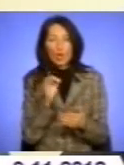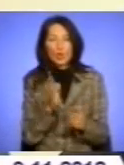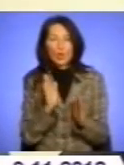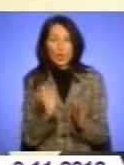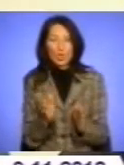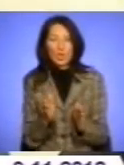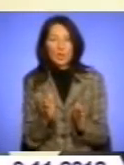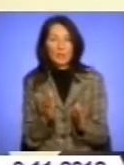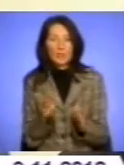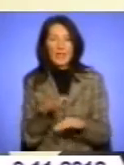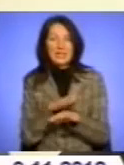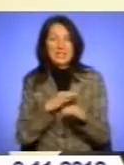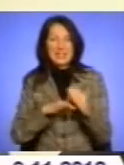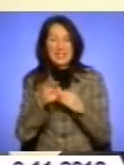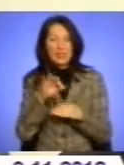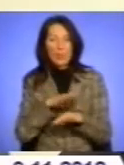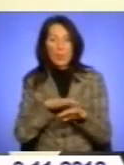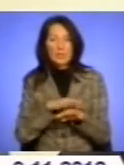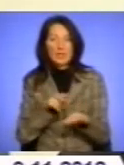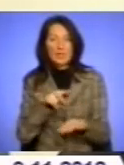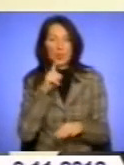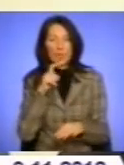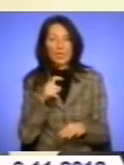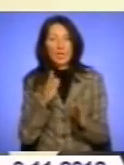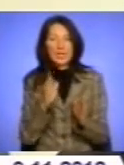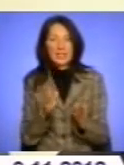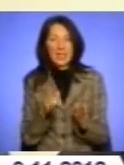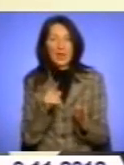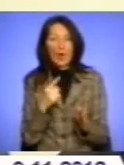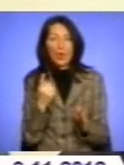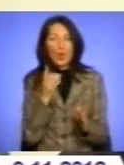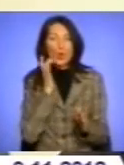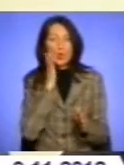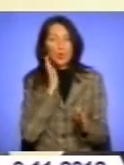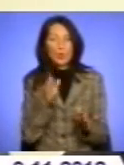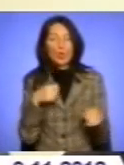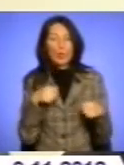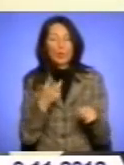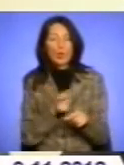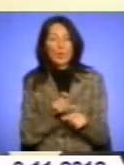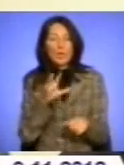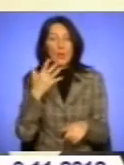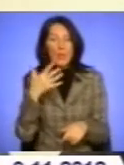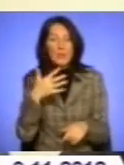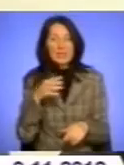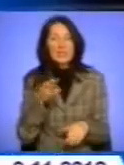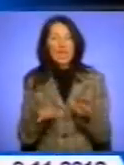на східному масиві на Лесі Українки тільки одного цукру було продано більше 50